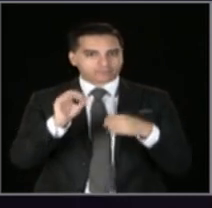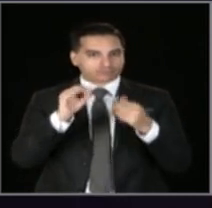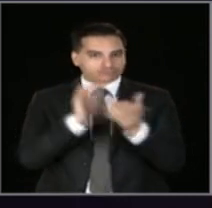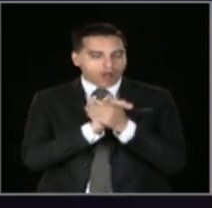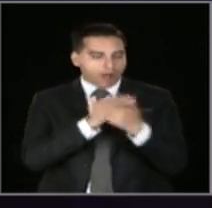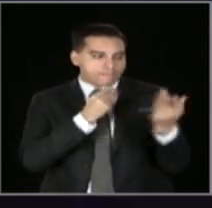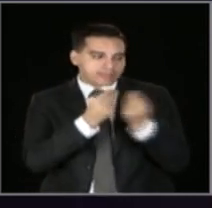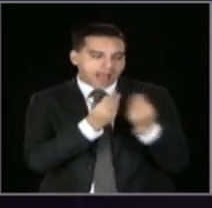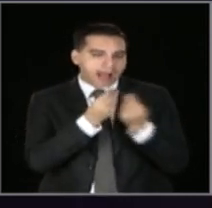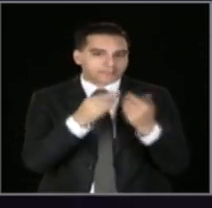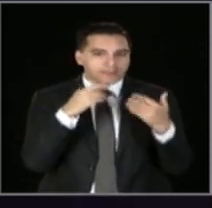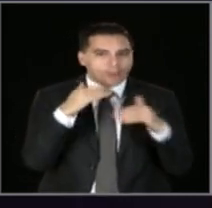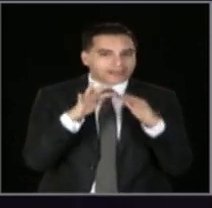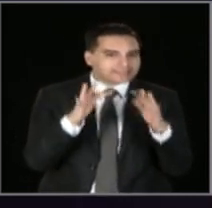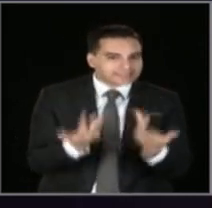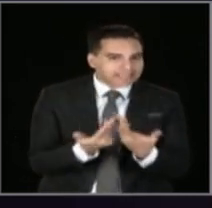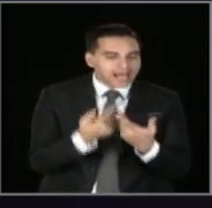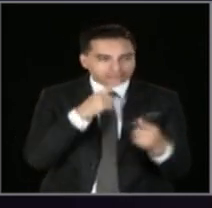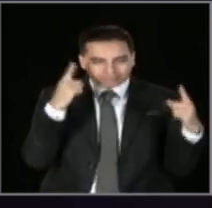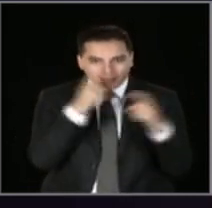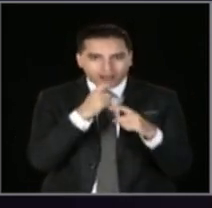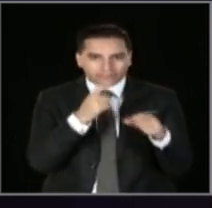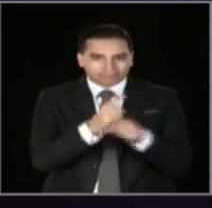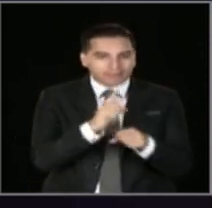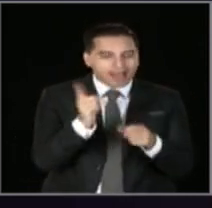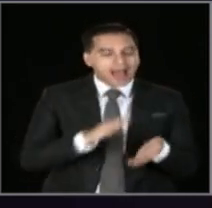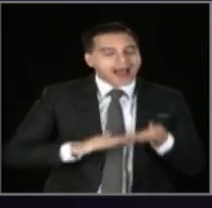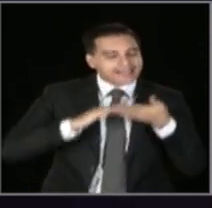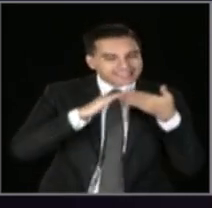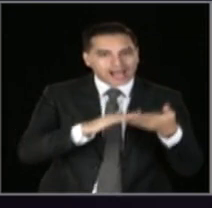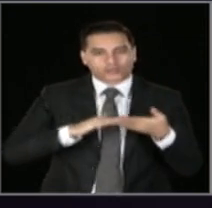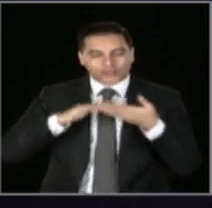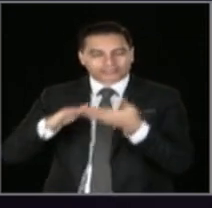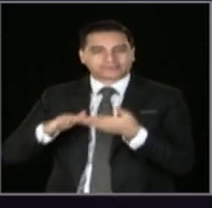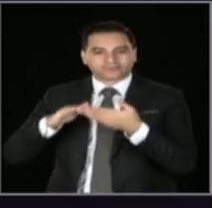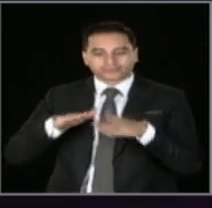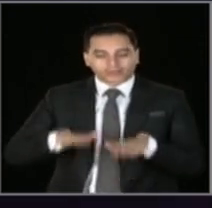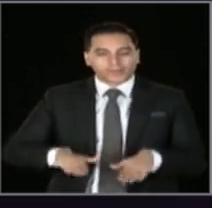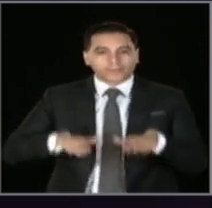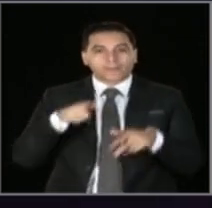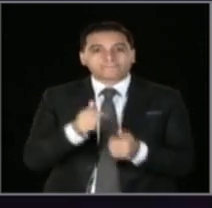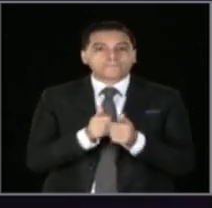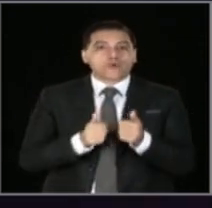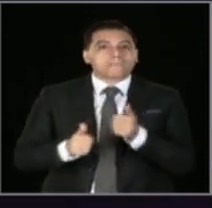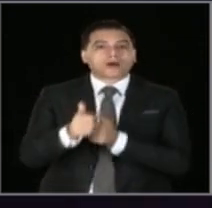قاعد جنبه اللي عنده مشكلة، بالعكس هو هيساعده. عشان كده مبادرة